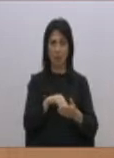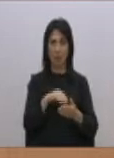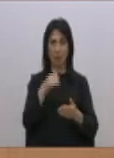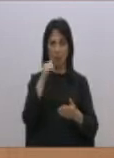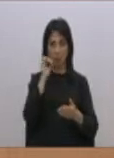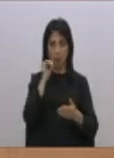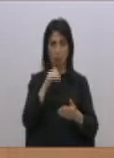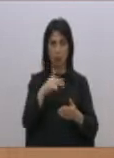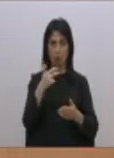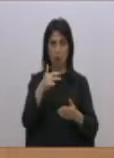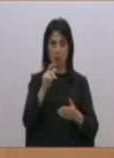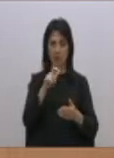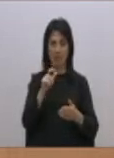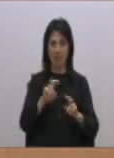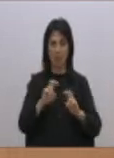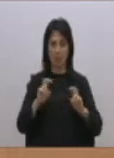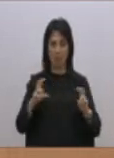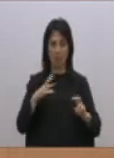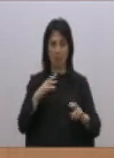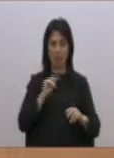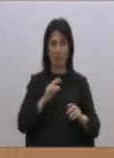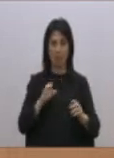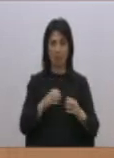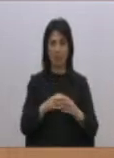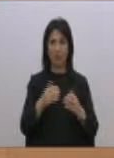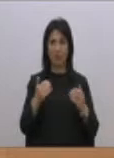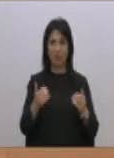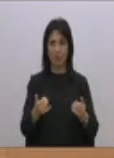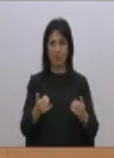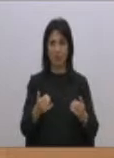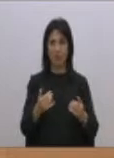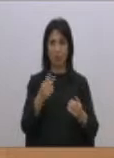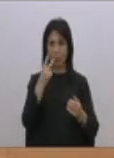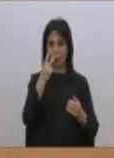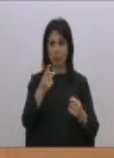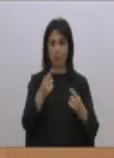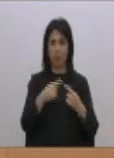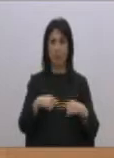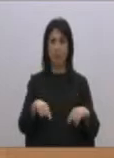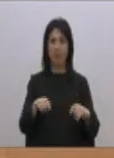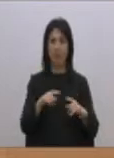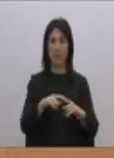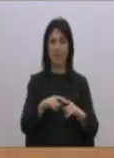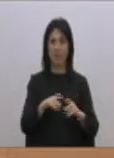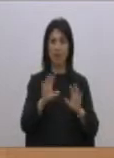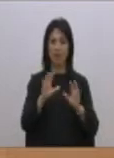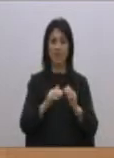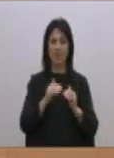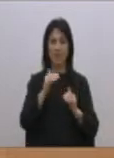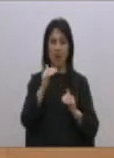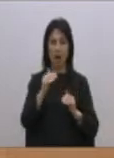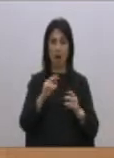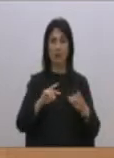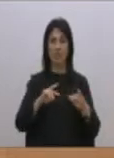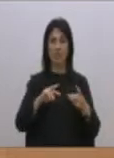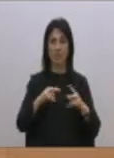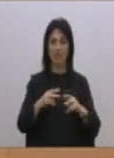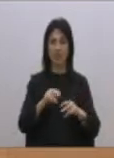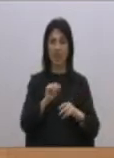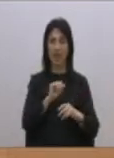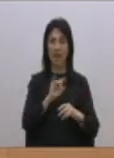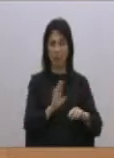Გუშინ 30 ადამიანი მაინც ესწრებოდა სამუშაო ჯგუფს, დღეს უყურებს საზოგადოება. Საკონსტიტუციო ცვლილებებზე